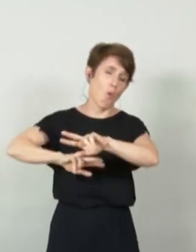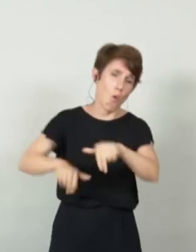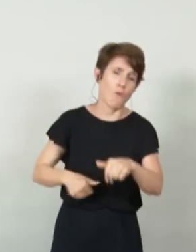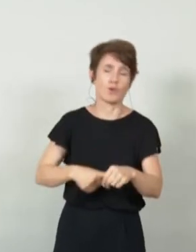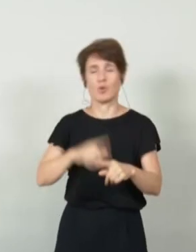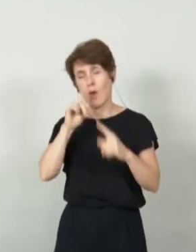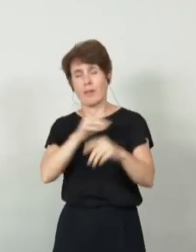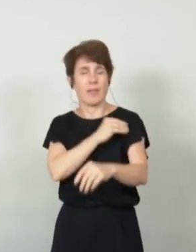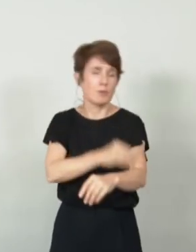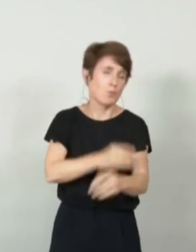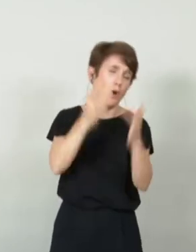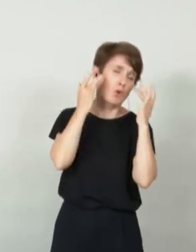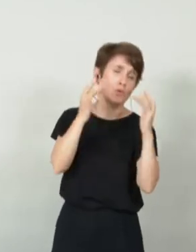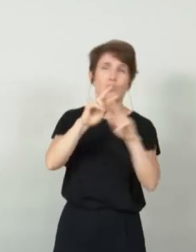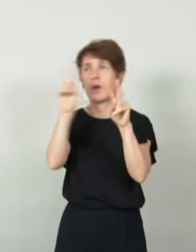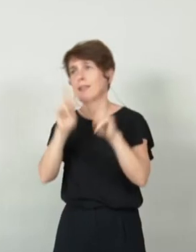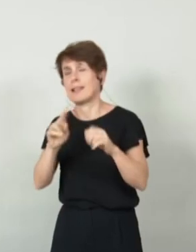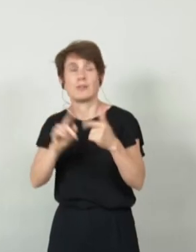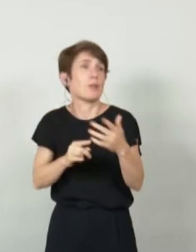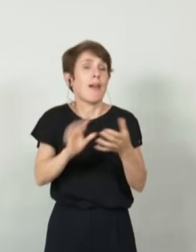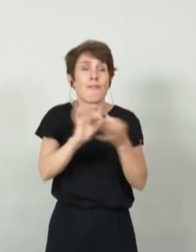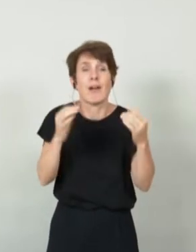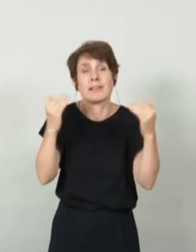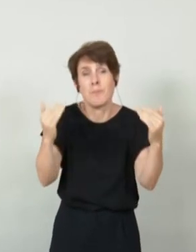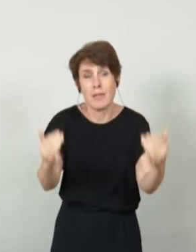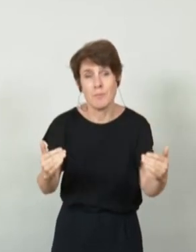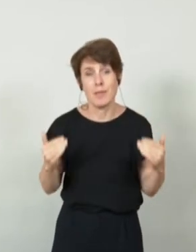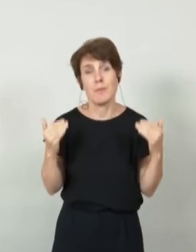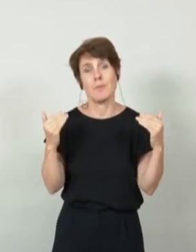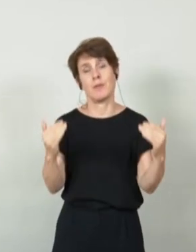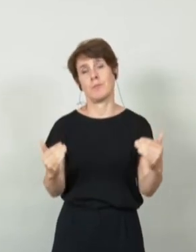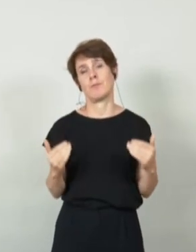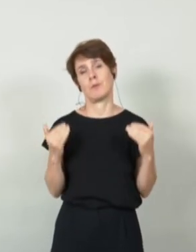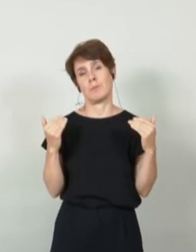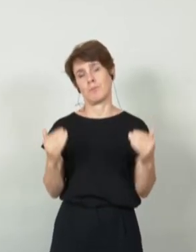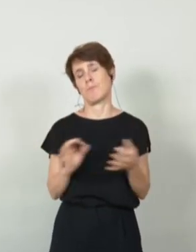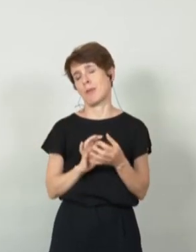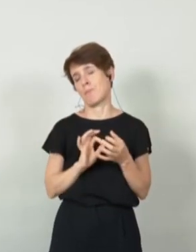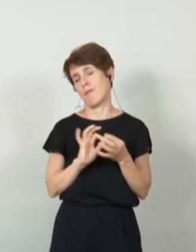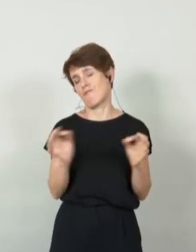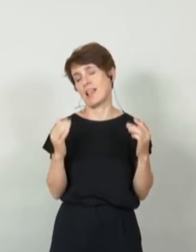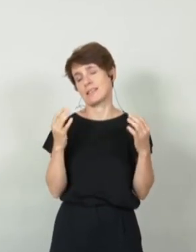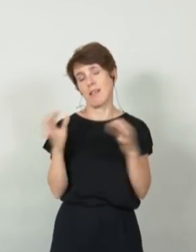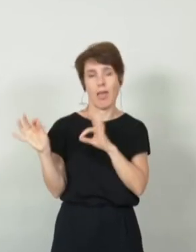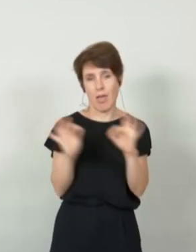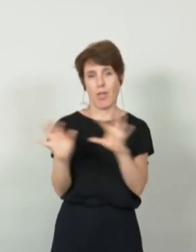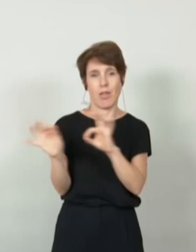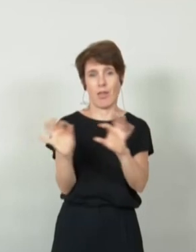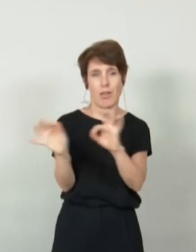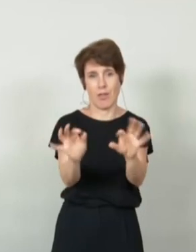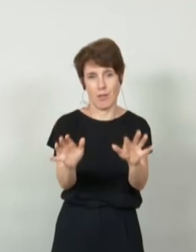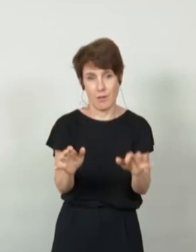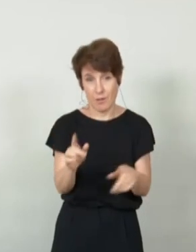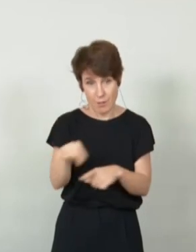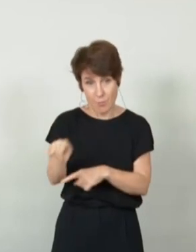culture l'équipement aujourd'hui à l'international mais je me demande pas je suis sûr que vous ignorez le